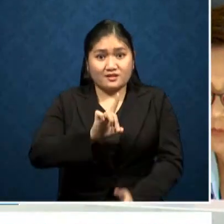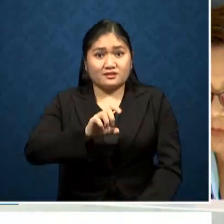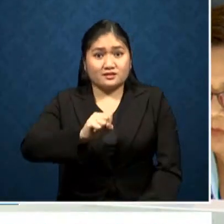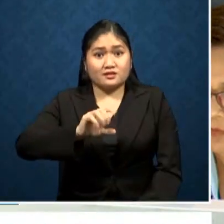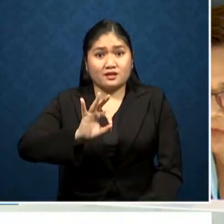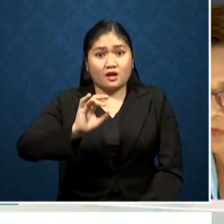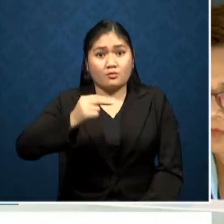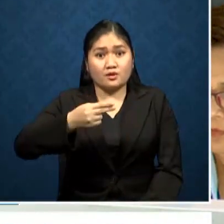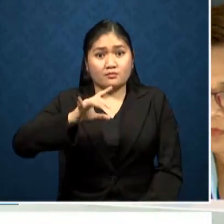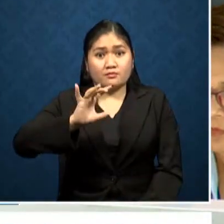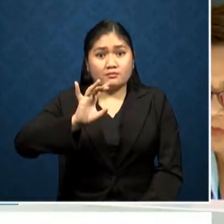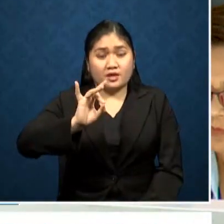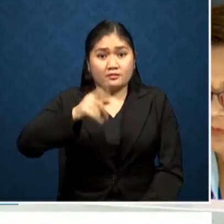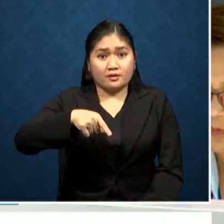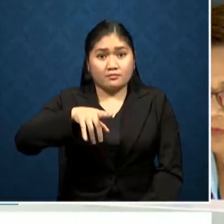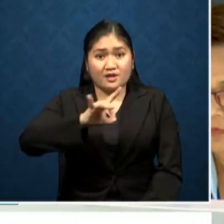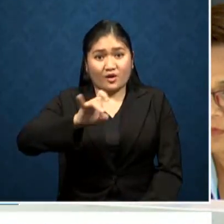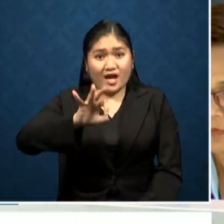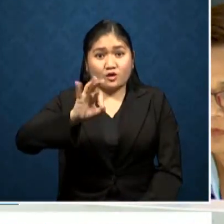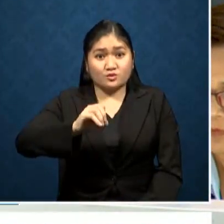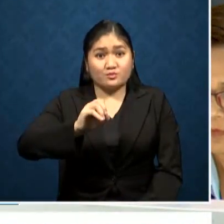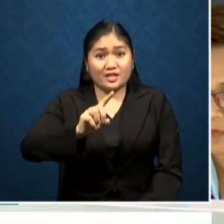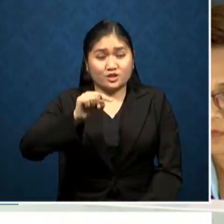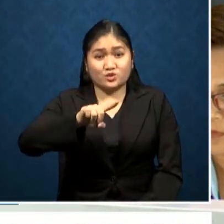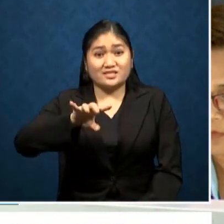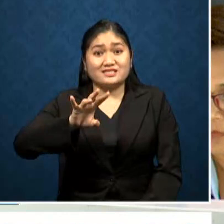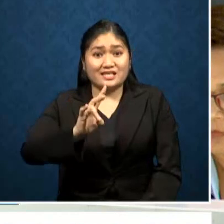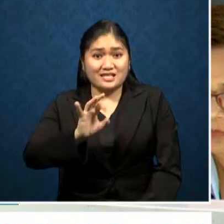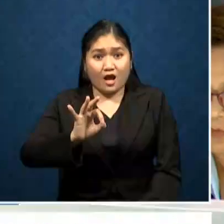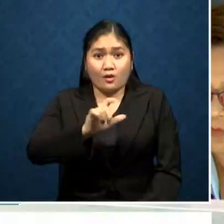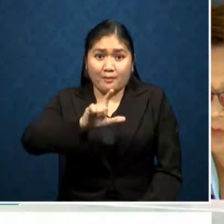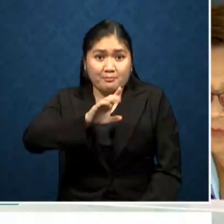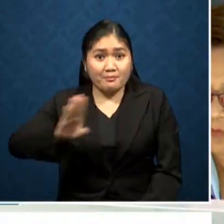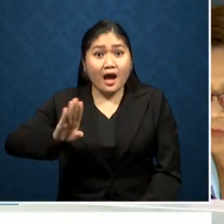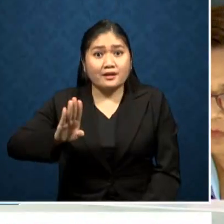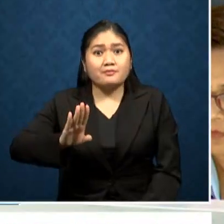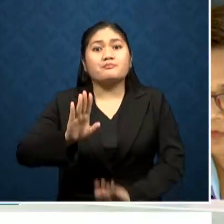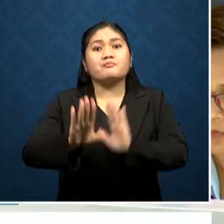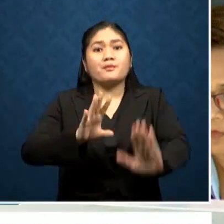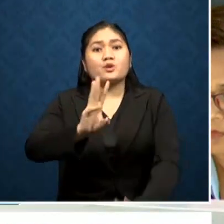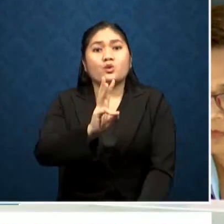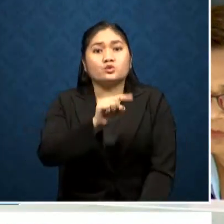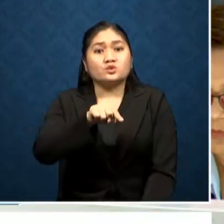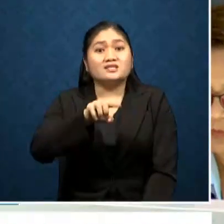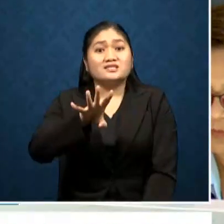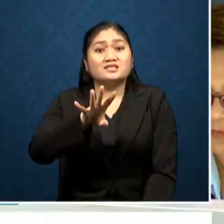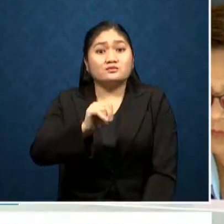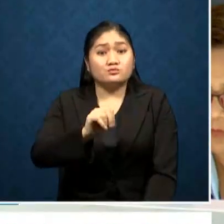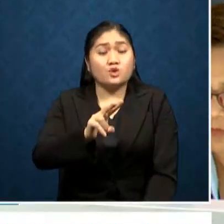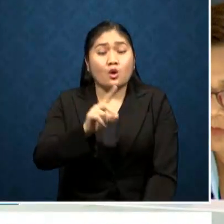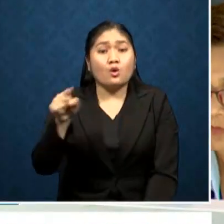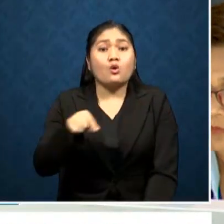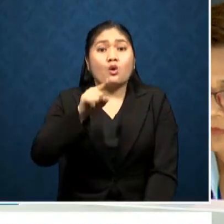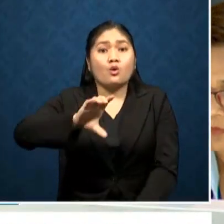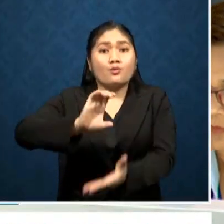98,891.79 ลานบาทคิดเป็ร้อยละ 6.42 ของงบประมาณของประเทศ